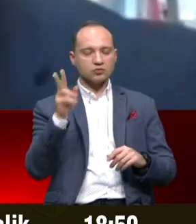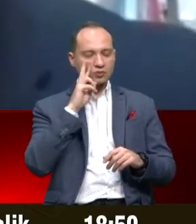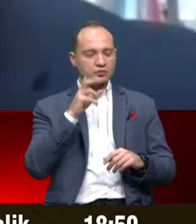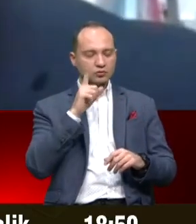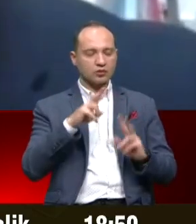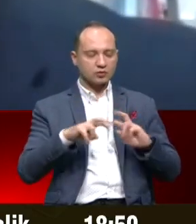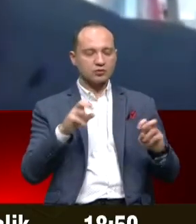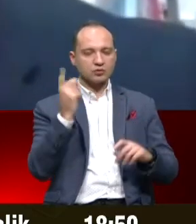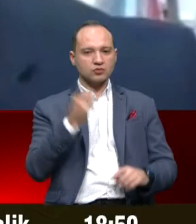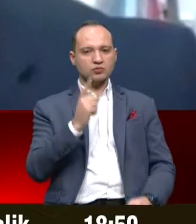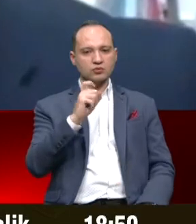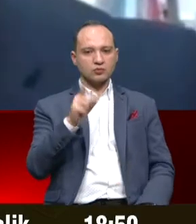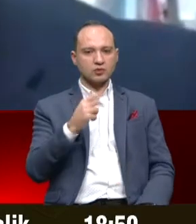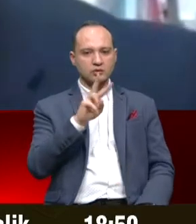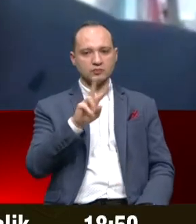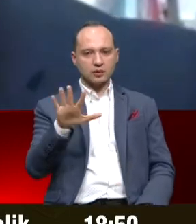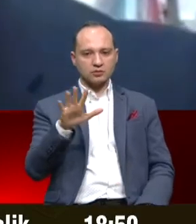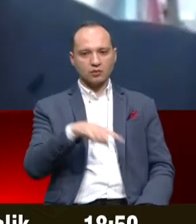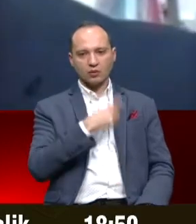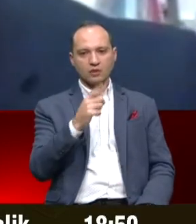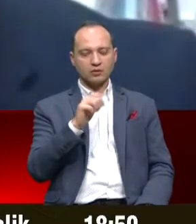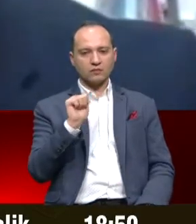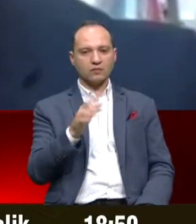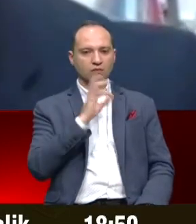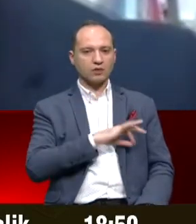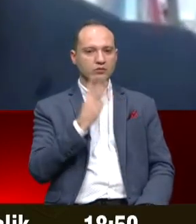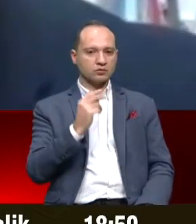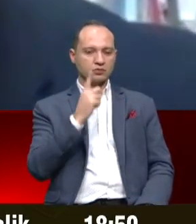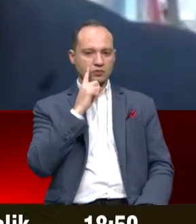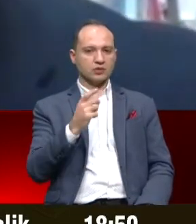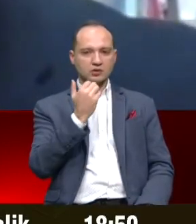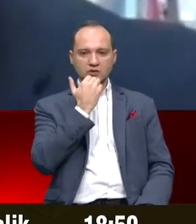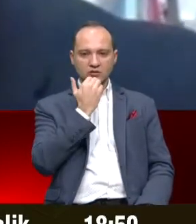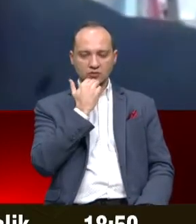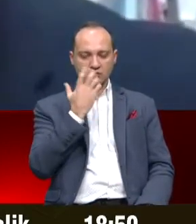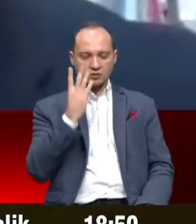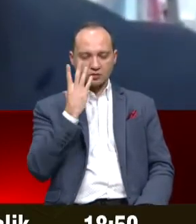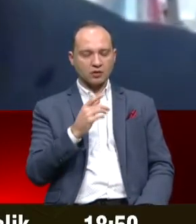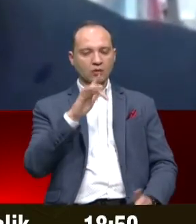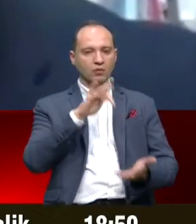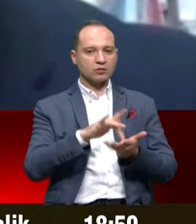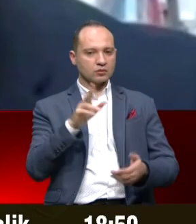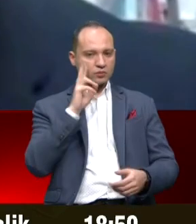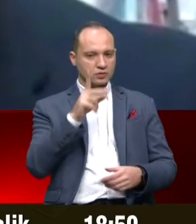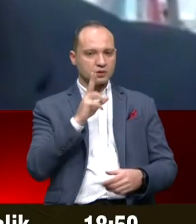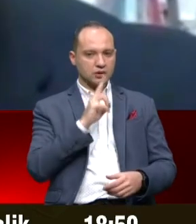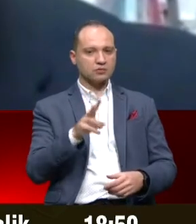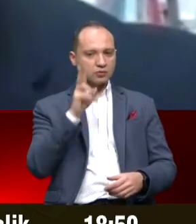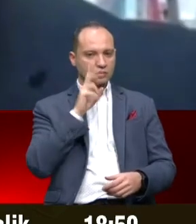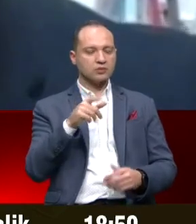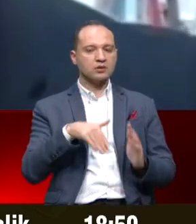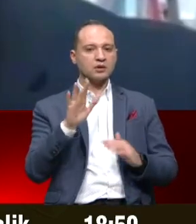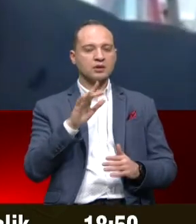yüzde 91.20 5 oranında etkinliğin olduğunu gördük geçici ara sonuçlar kesin